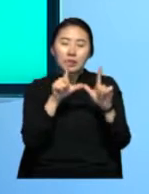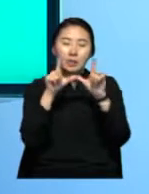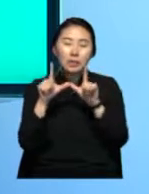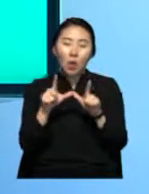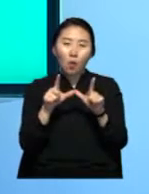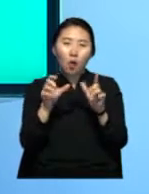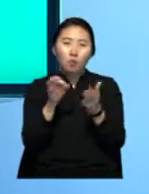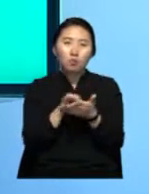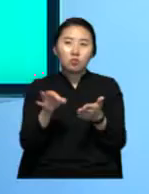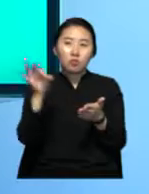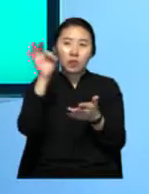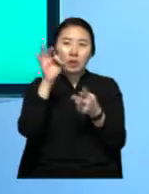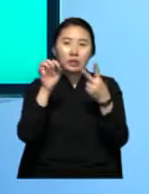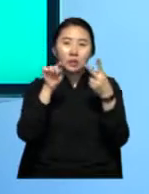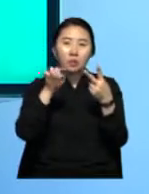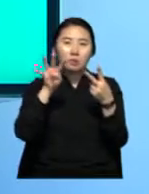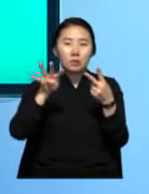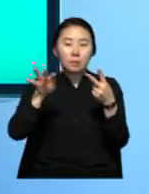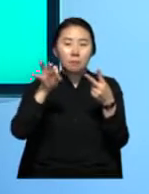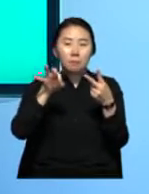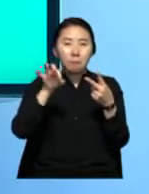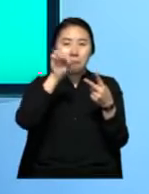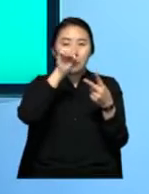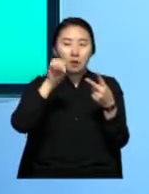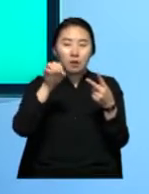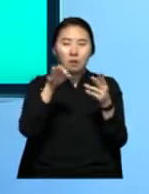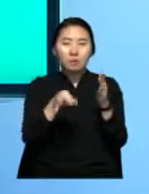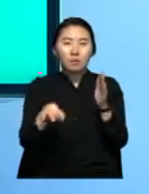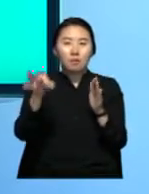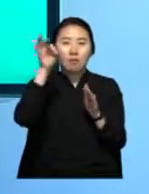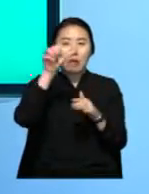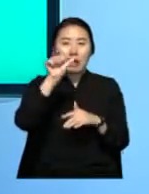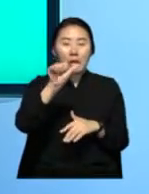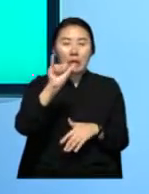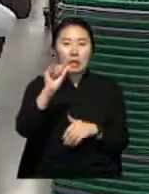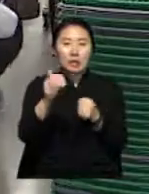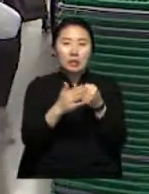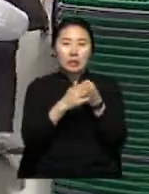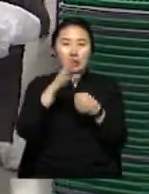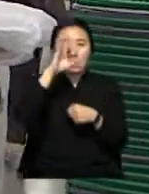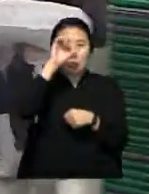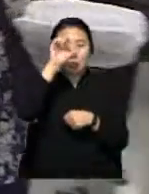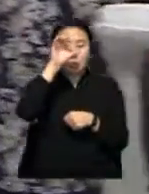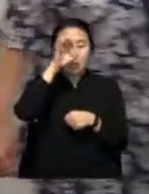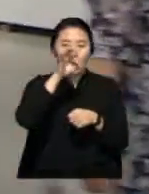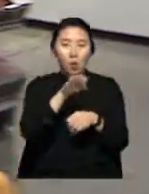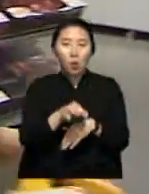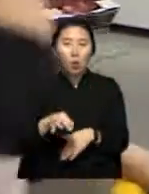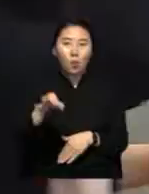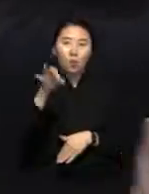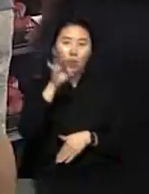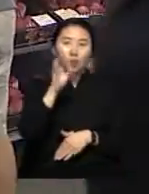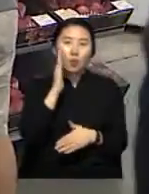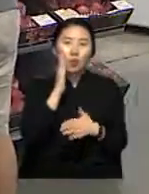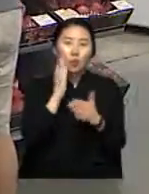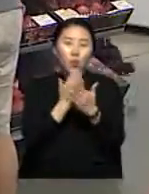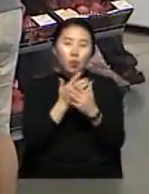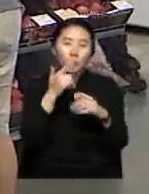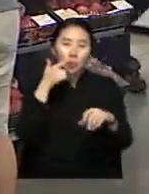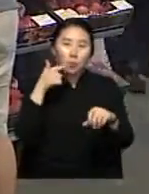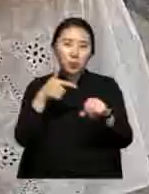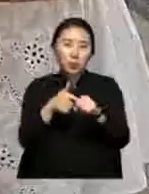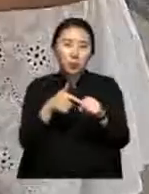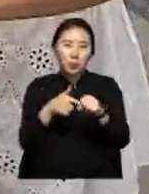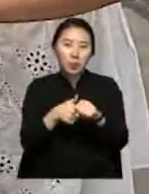물가는 2.4%나 올랐습니다. AI로 인해 달걀 값이 올랐고 농축수산물 그리고 석유류 가격